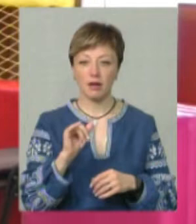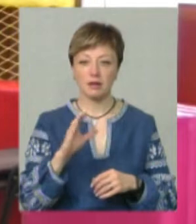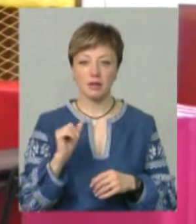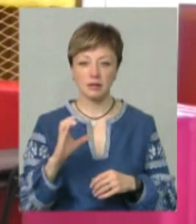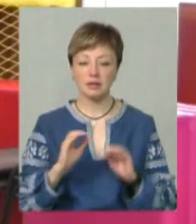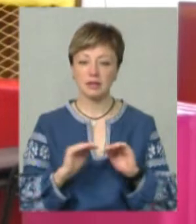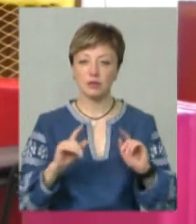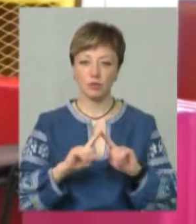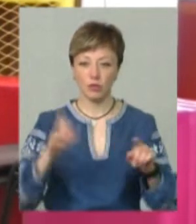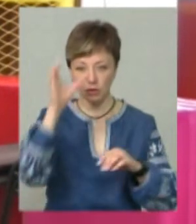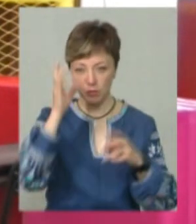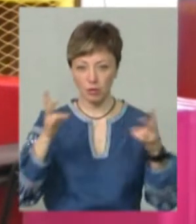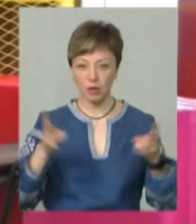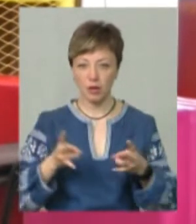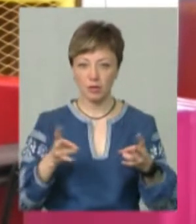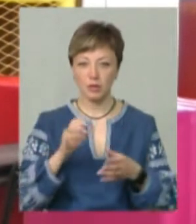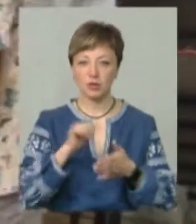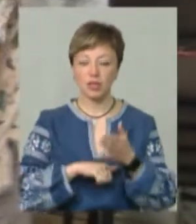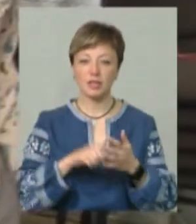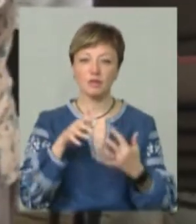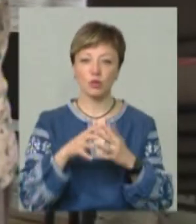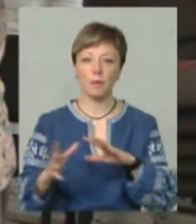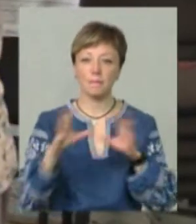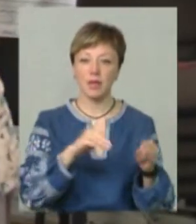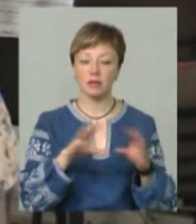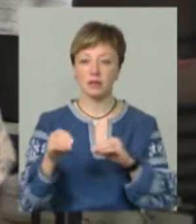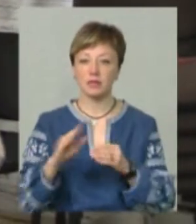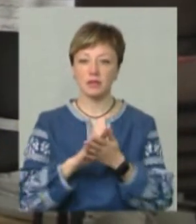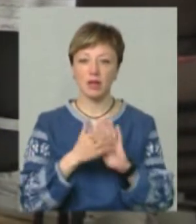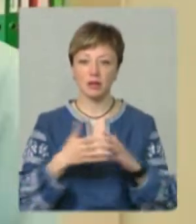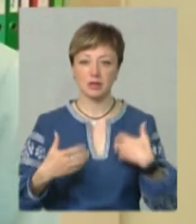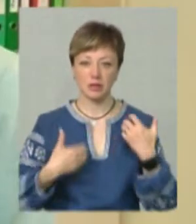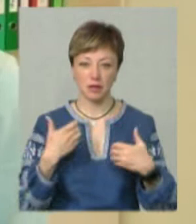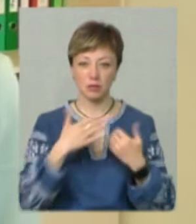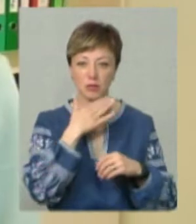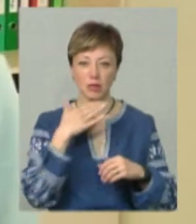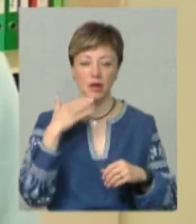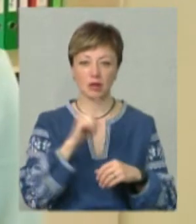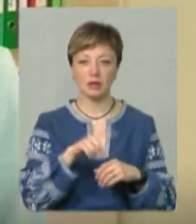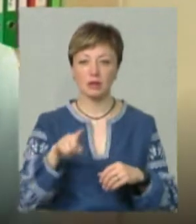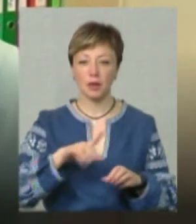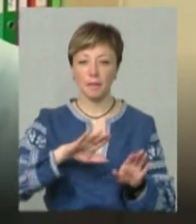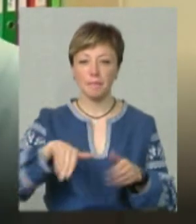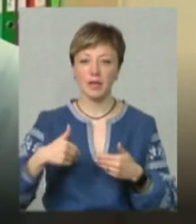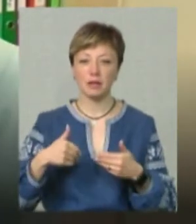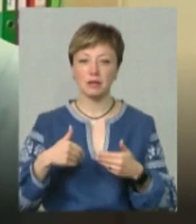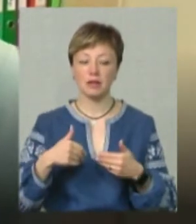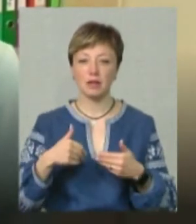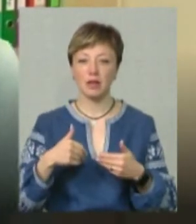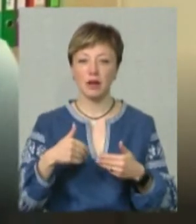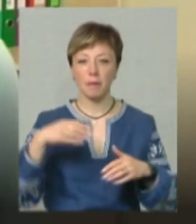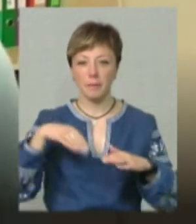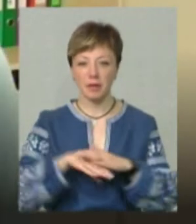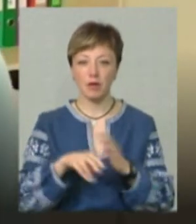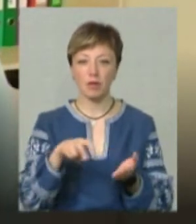Фетісової, діти з особливими освітніми потребами через війну і переїзди перебувають у стані стресу. Багато з них після підвалів,